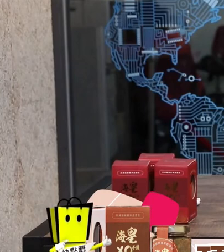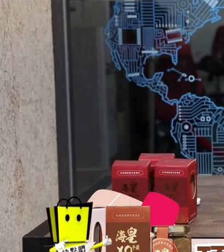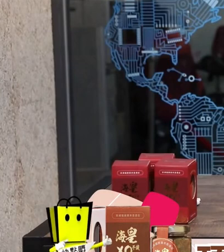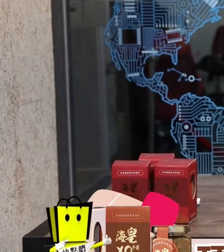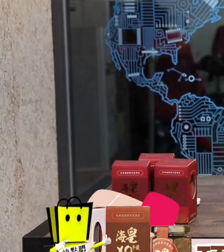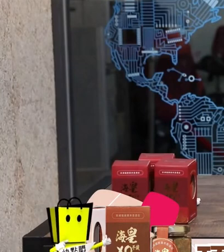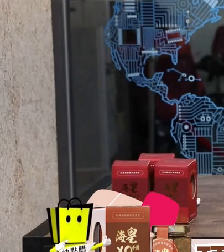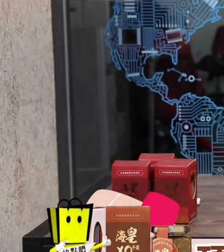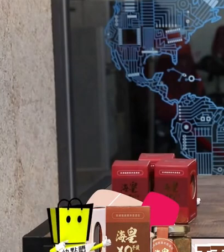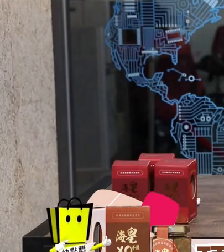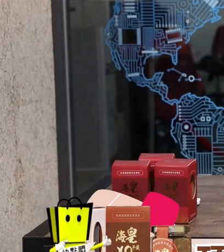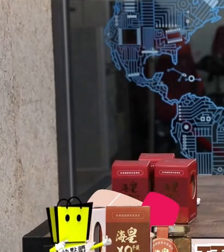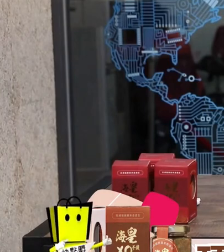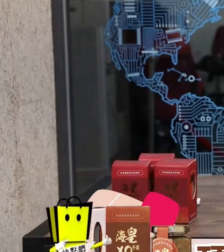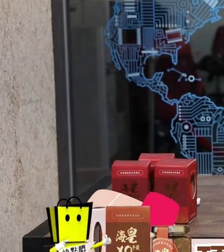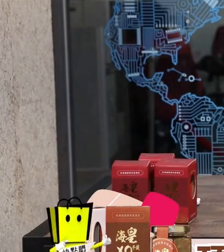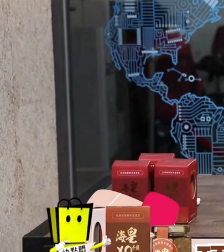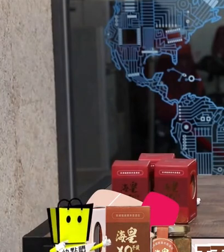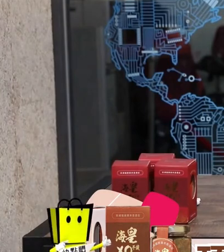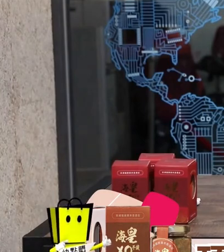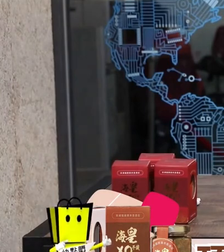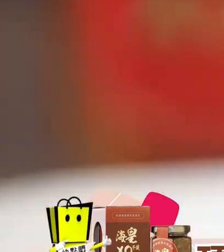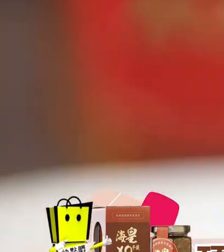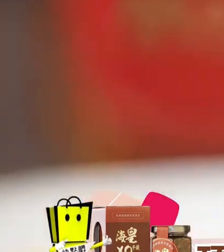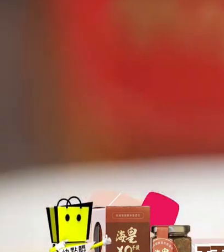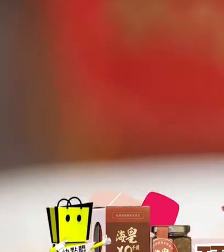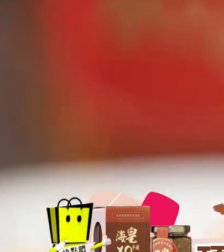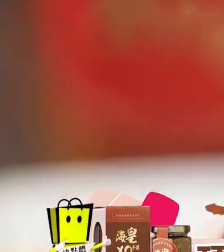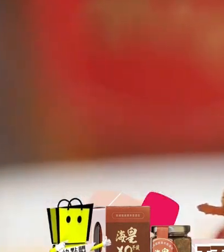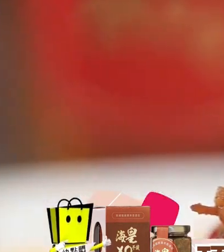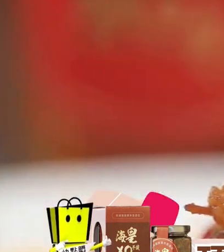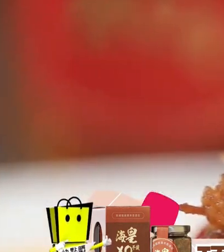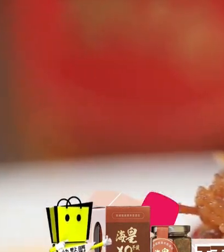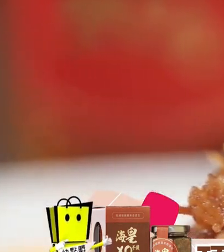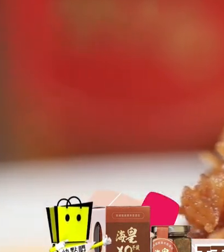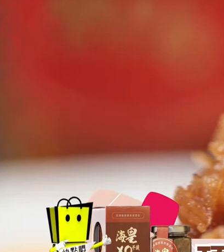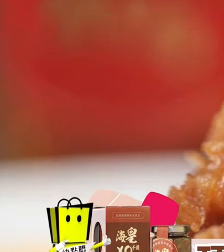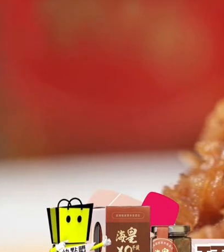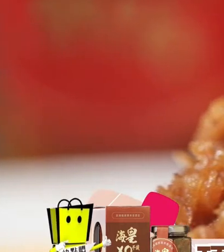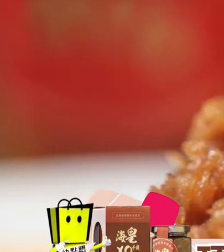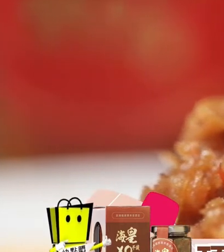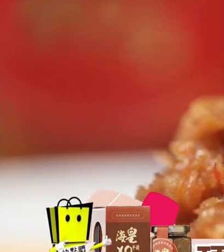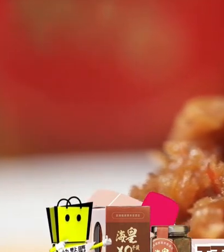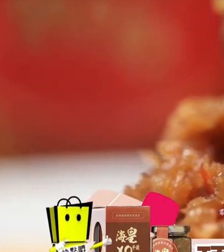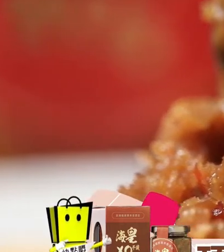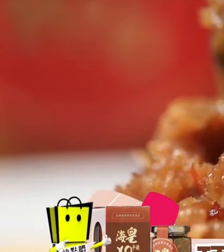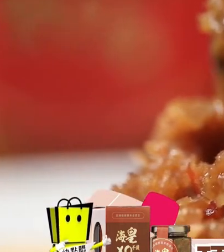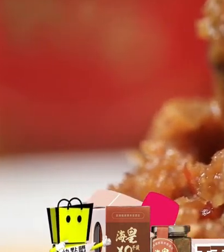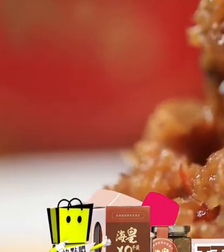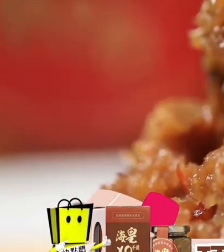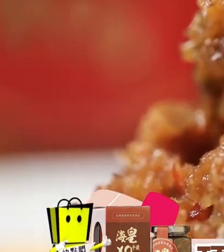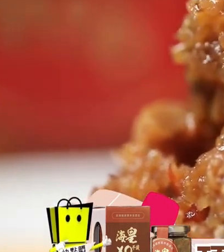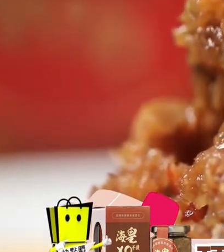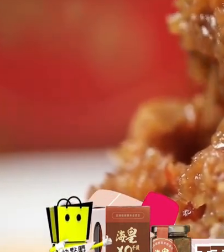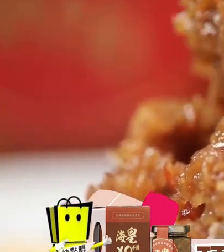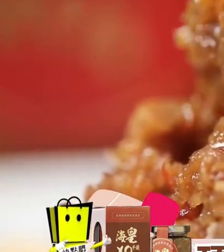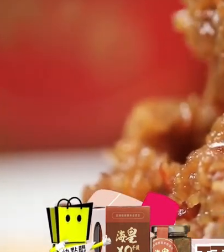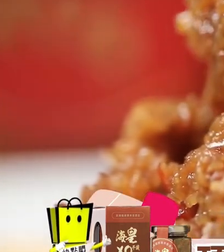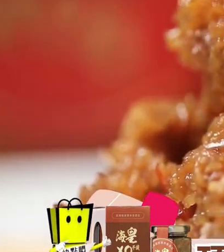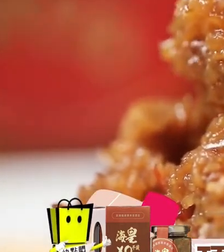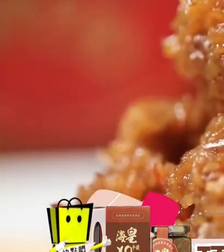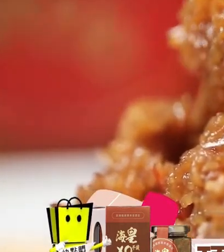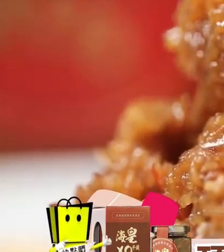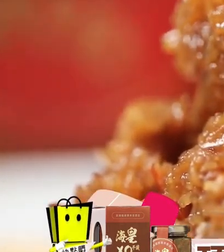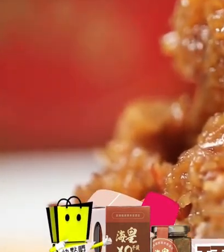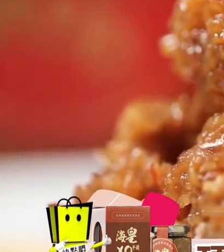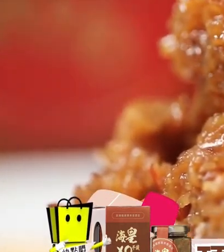有这个严选的大干贝。那么另外呢，在这个里面你还可以吃得到这一颗一颗的这个鲍鱼，非常非常的新鲜